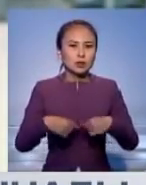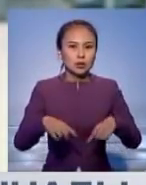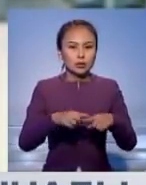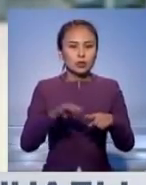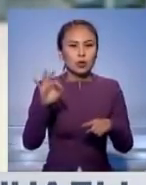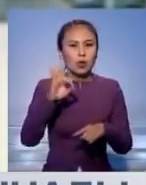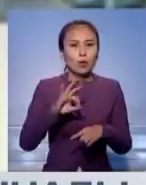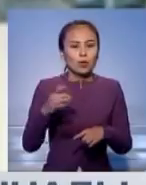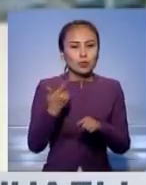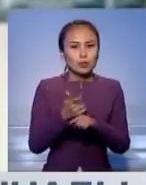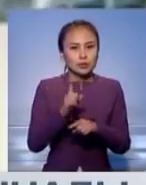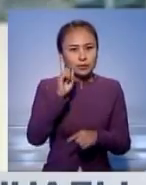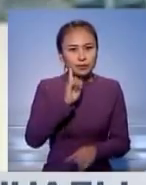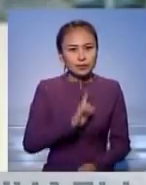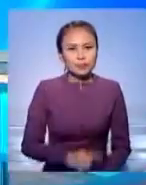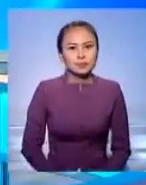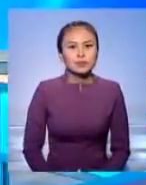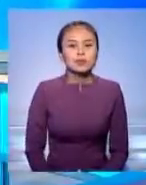үшін өте тиімді.